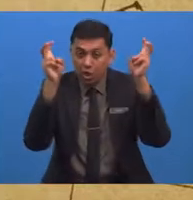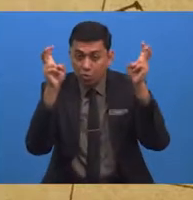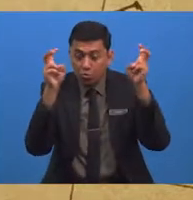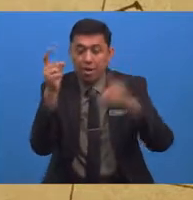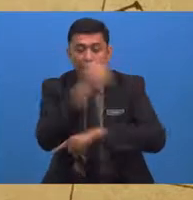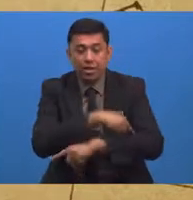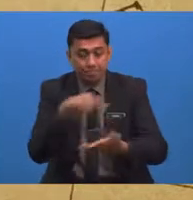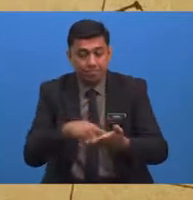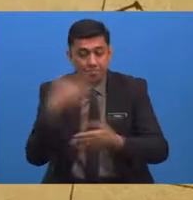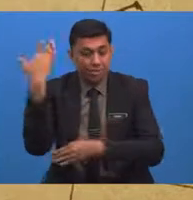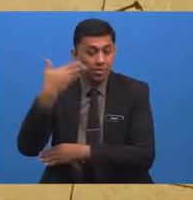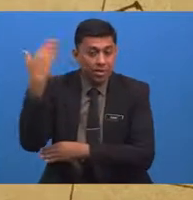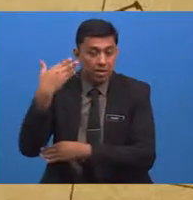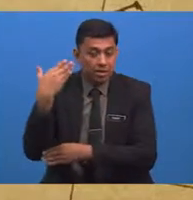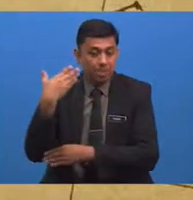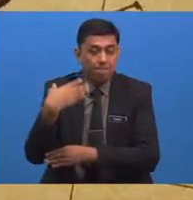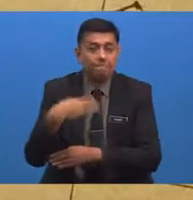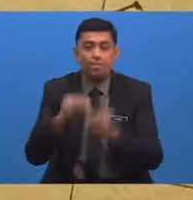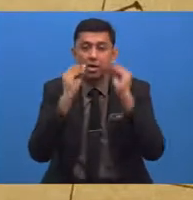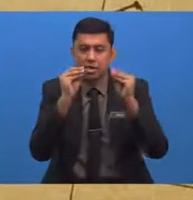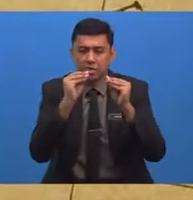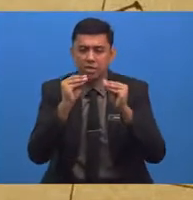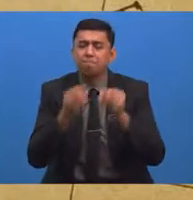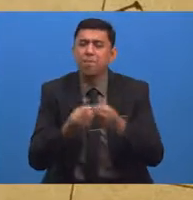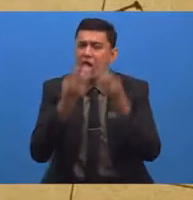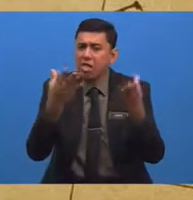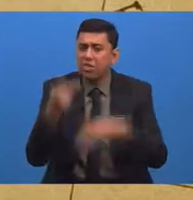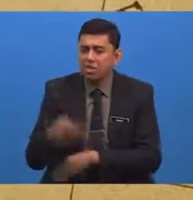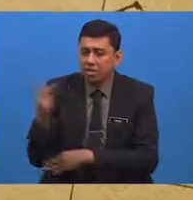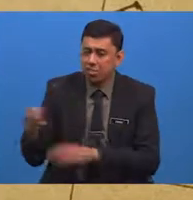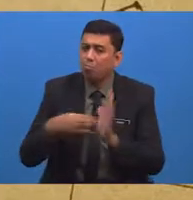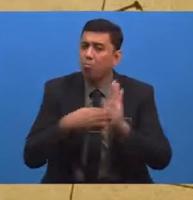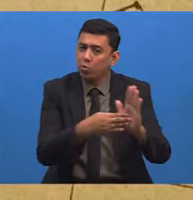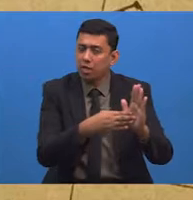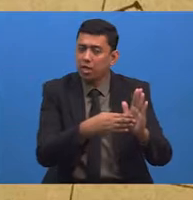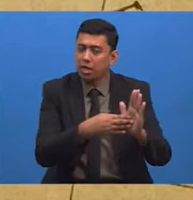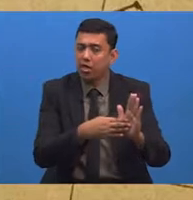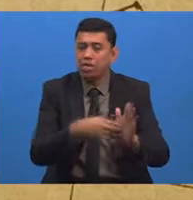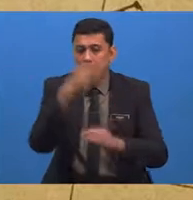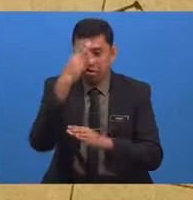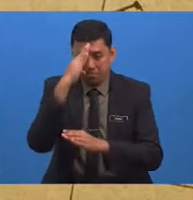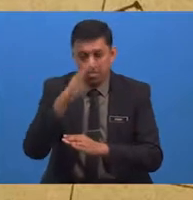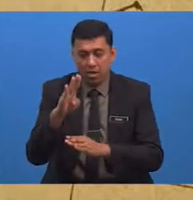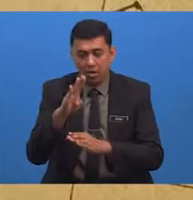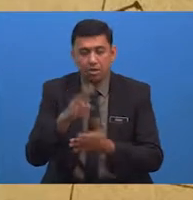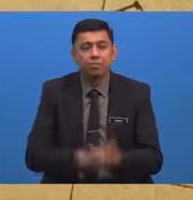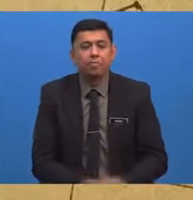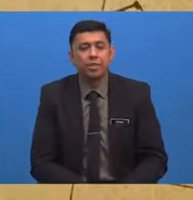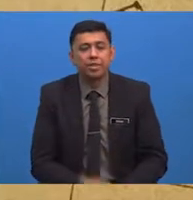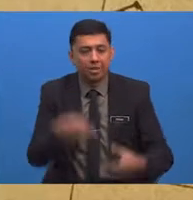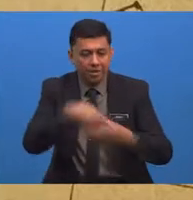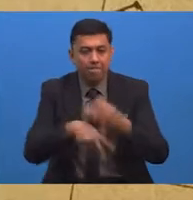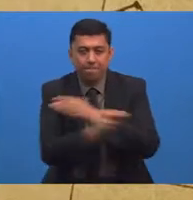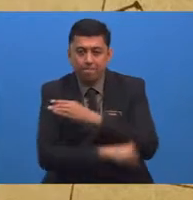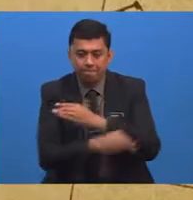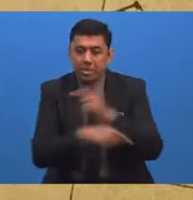ini. Sejarah mengajar kita banyak perkara. Sejarah membuktikan bahawa keadaan yang tidak stabil dalam